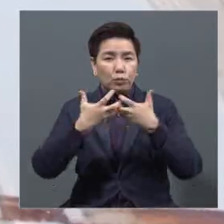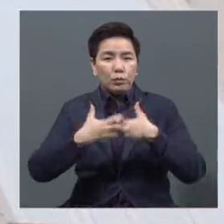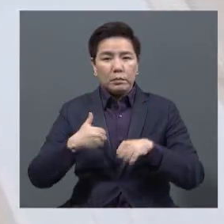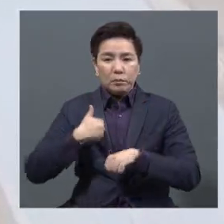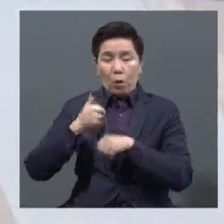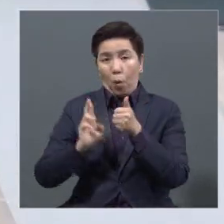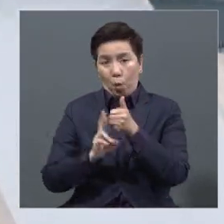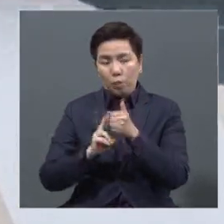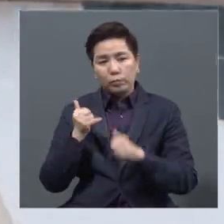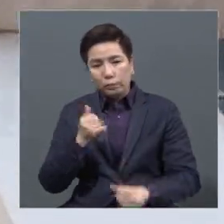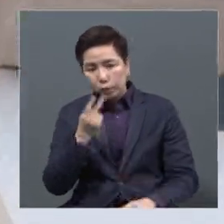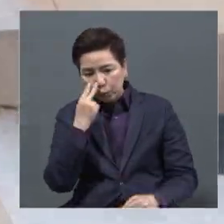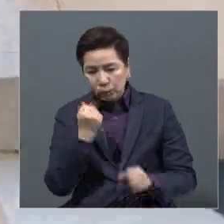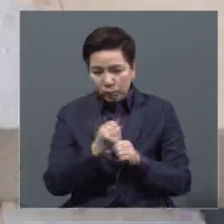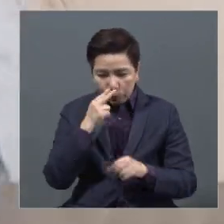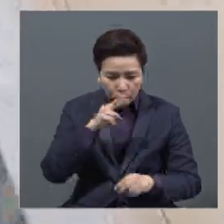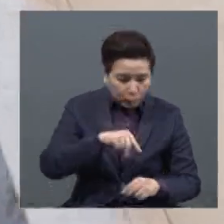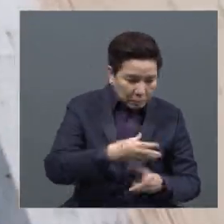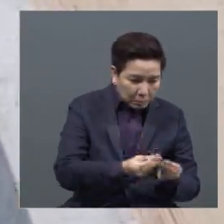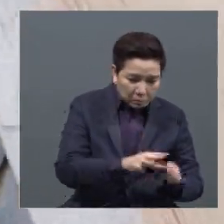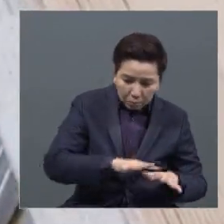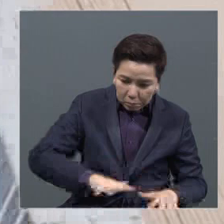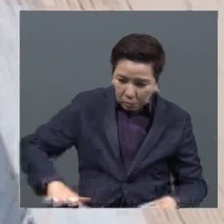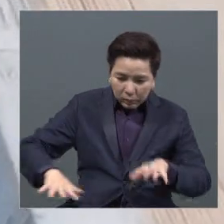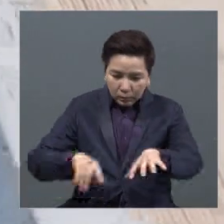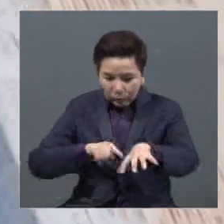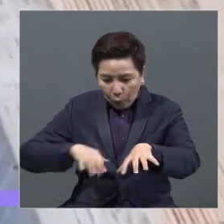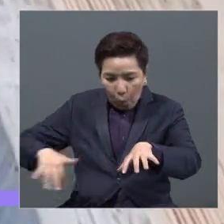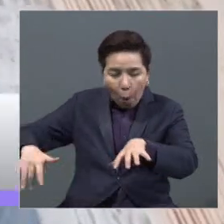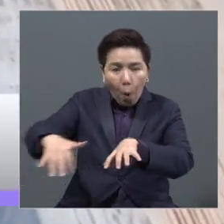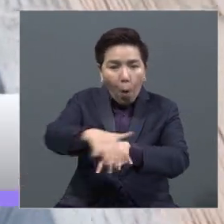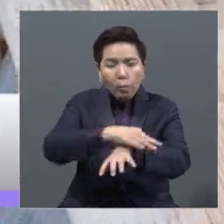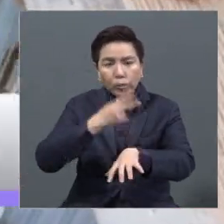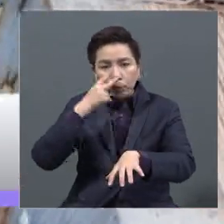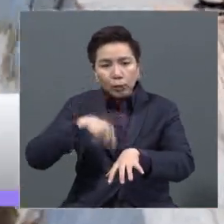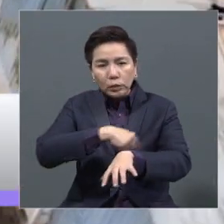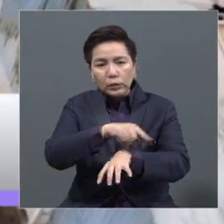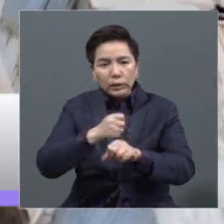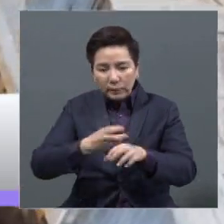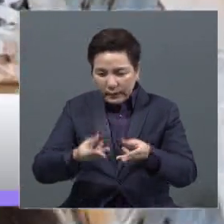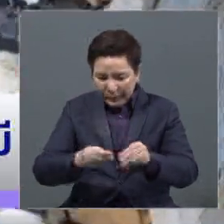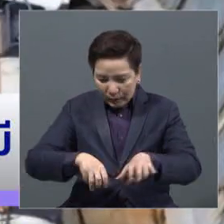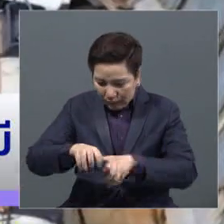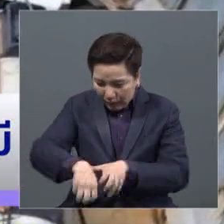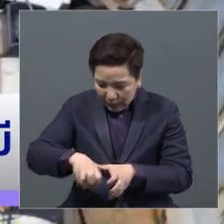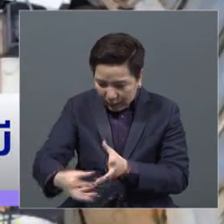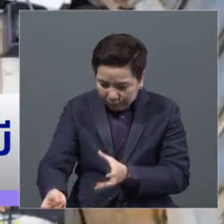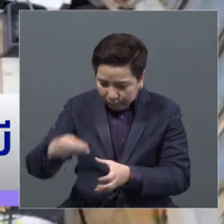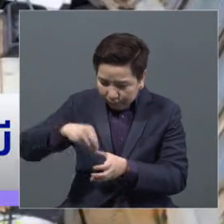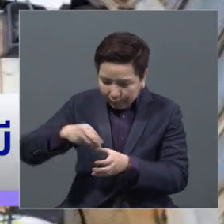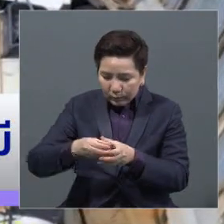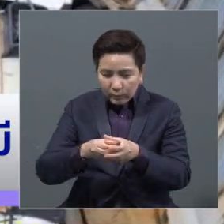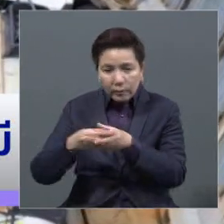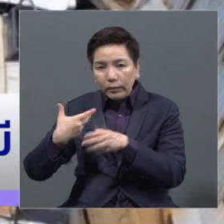หน่วยงานที่เกี่ยวข้องพอไปถึงแล้วก็มีการสำรวจพื้นที่รอบโรงงานนะคะคือเขามีการตรวจสอบขุดดินที่บริเวณพื้นที่โรง